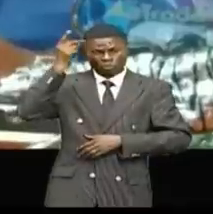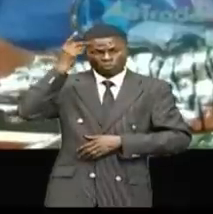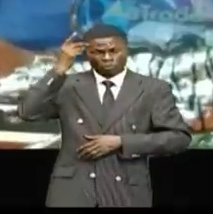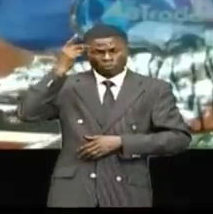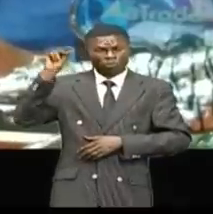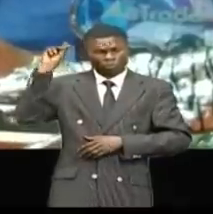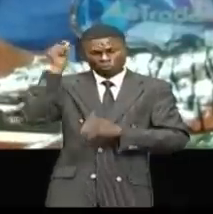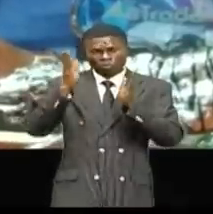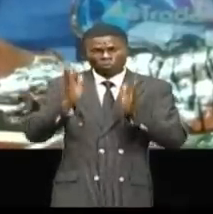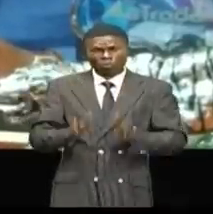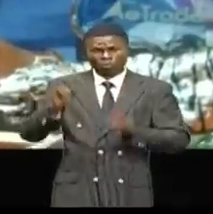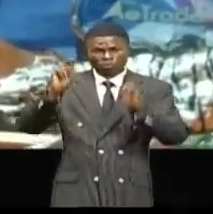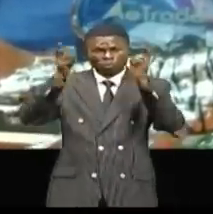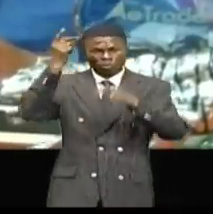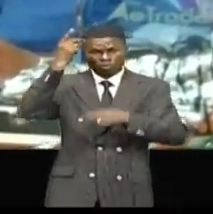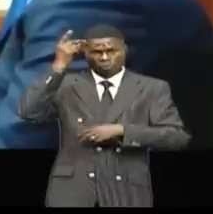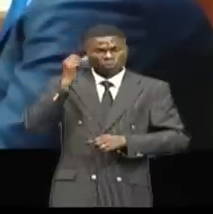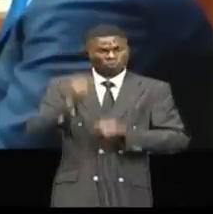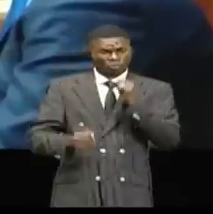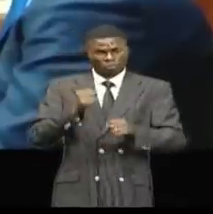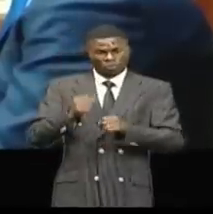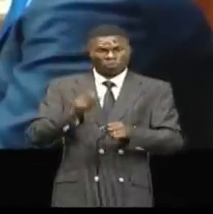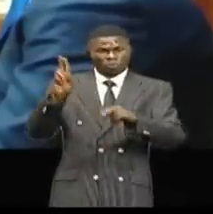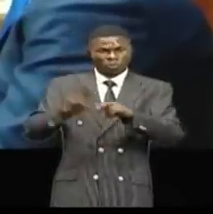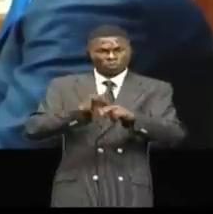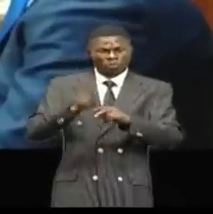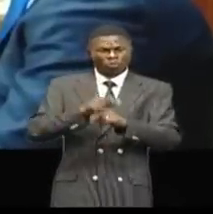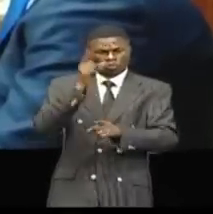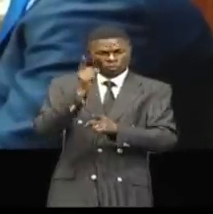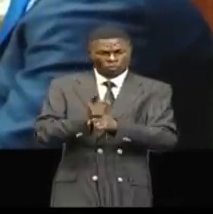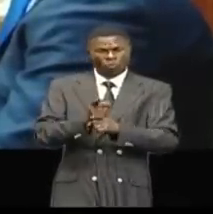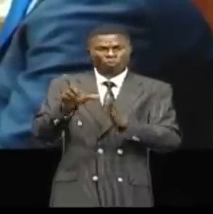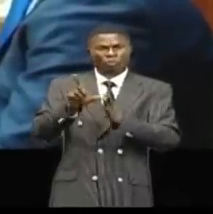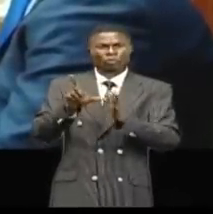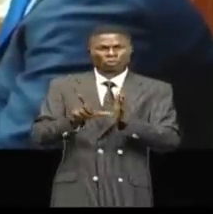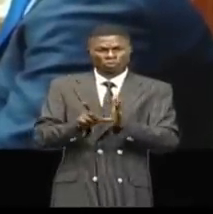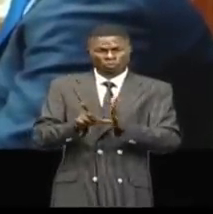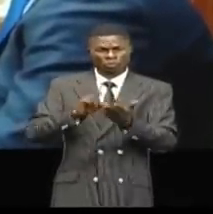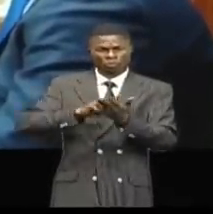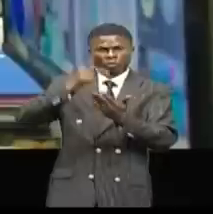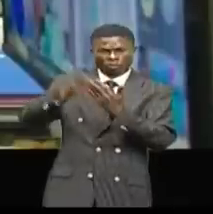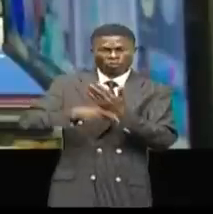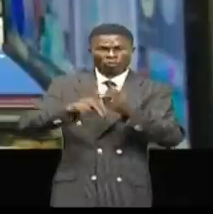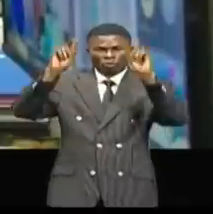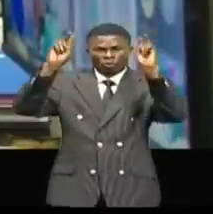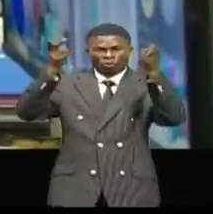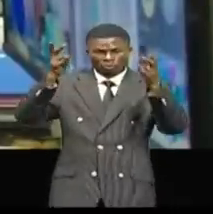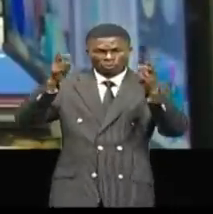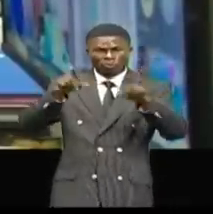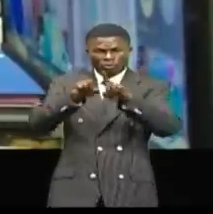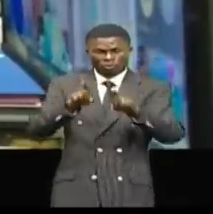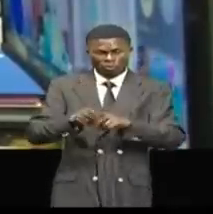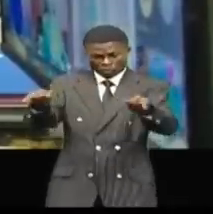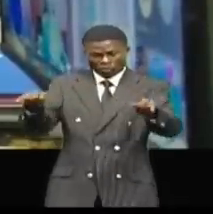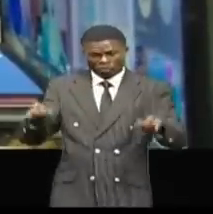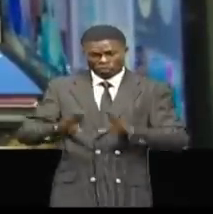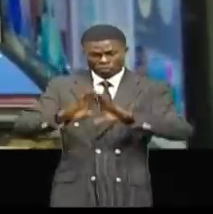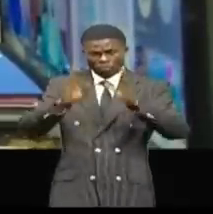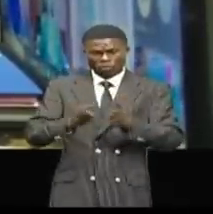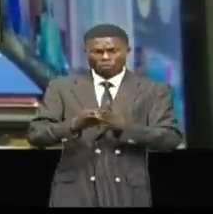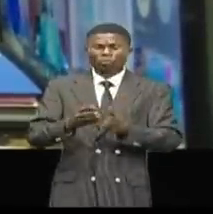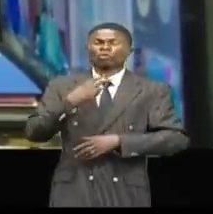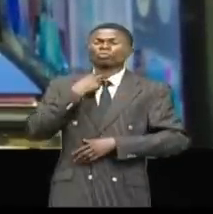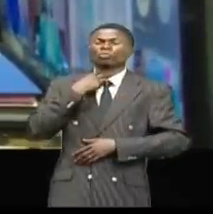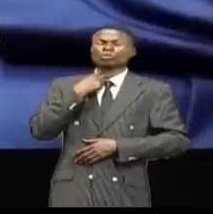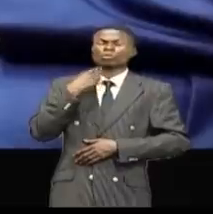de Kinshasa, du courage dans l'application stricte et rigoureuse des plans de la ville, même là où toute résistance